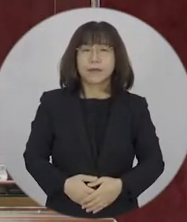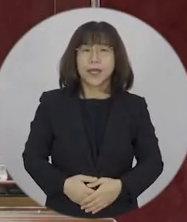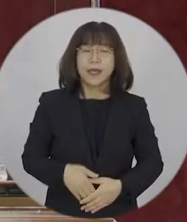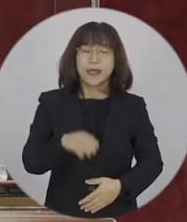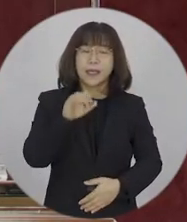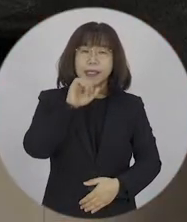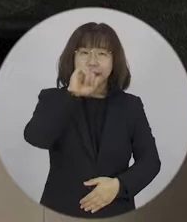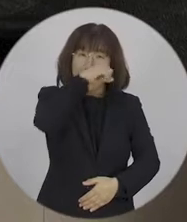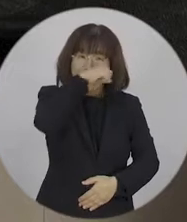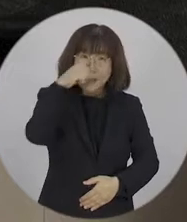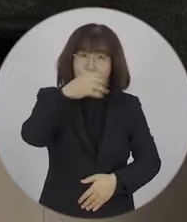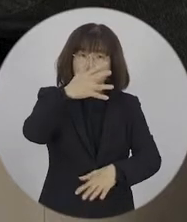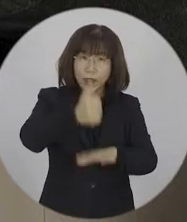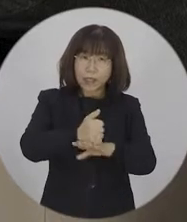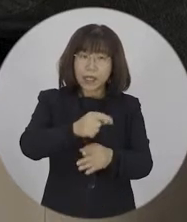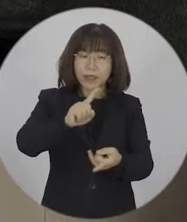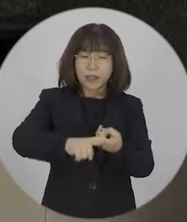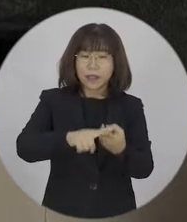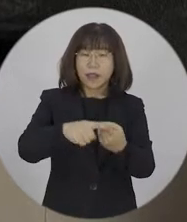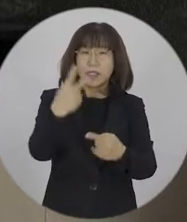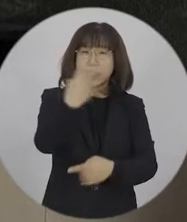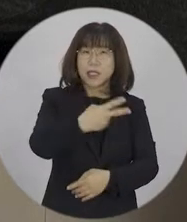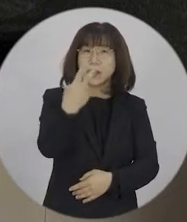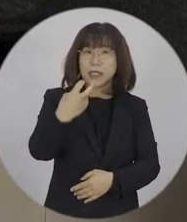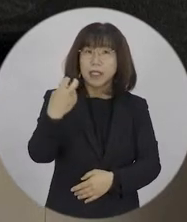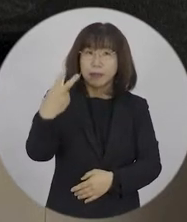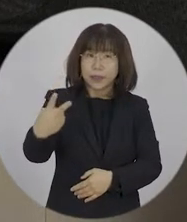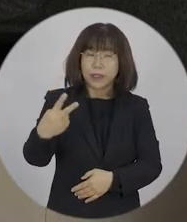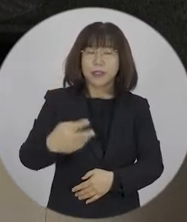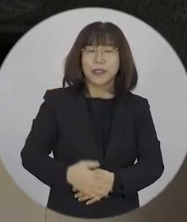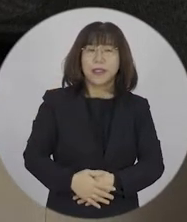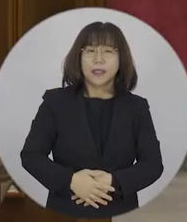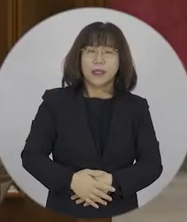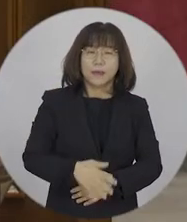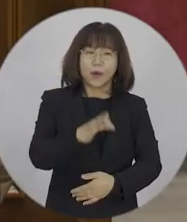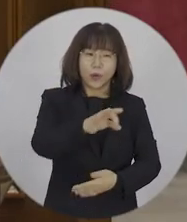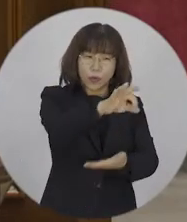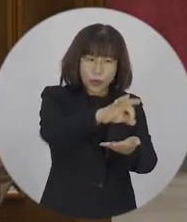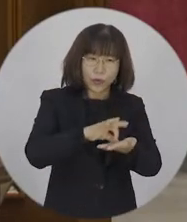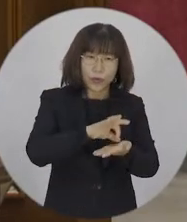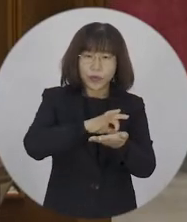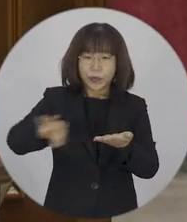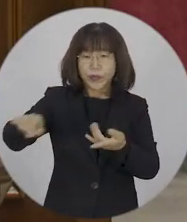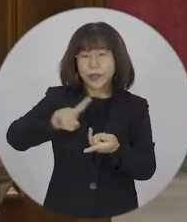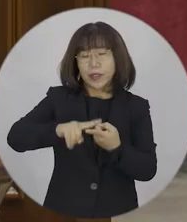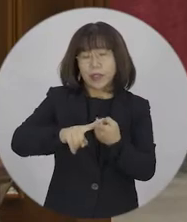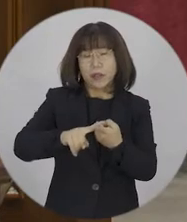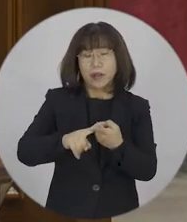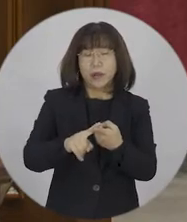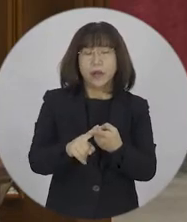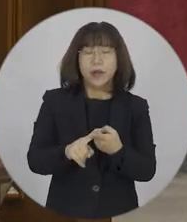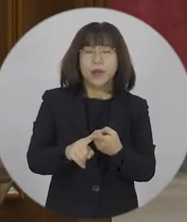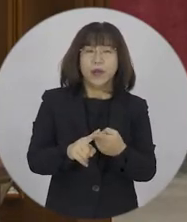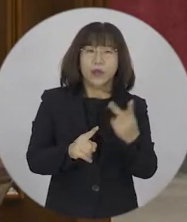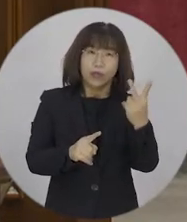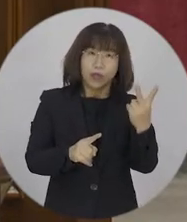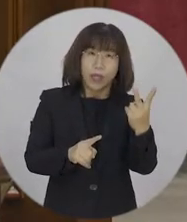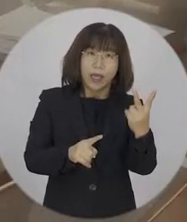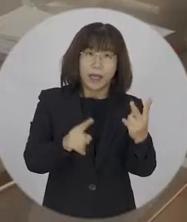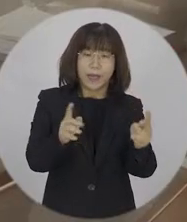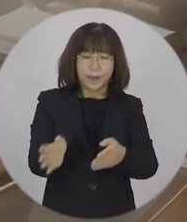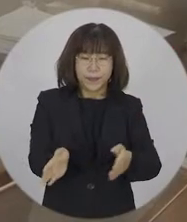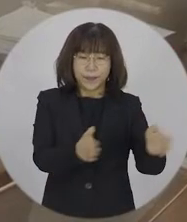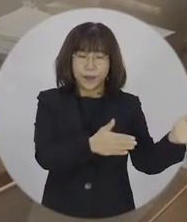예산결산특별위원회 에서는 2012년도 서울특별시 강서구 세입 세출 예산안 등 2건의